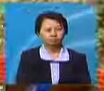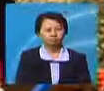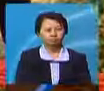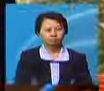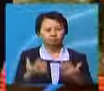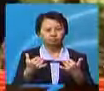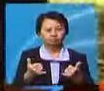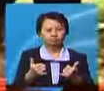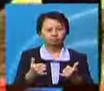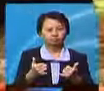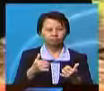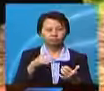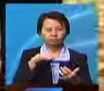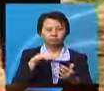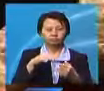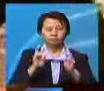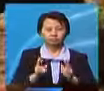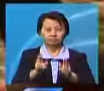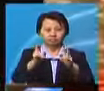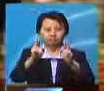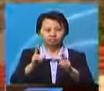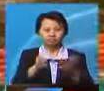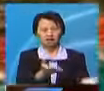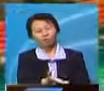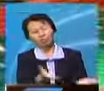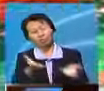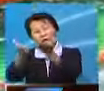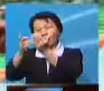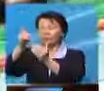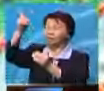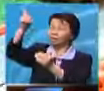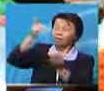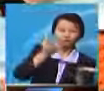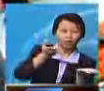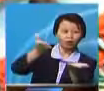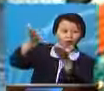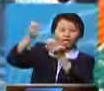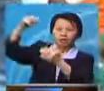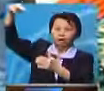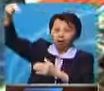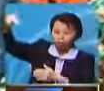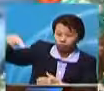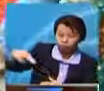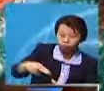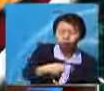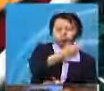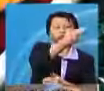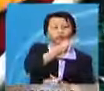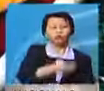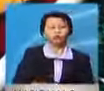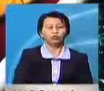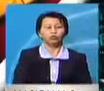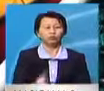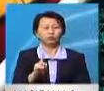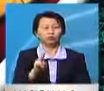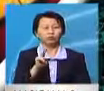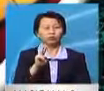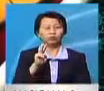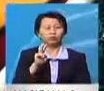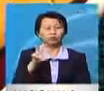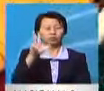Namanya Tabi Racer. So nak bawa benda ni naik atas. Lepas tu kita turun balik naik pelampung ni. Satu,